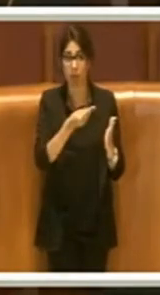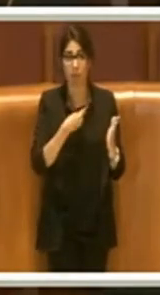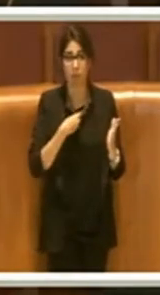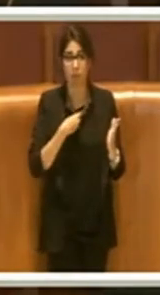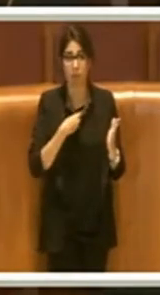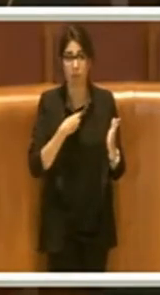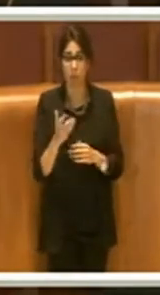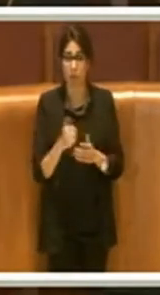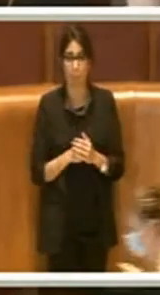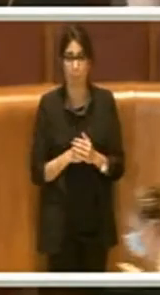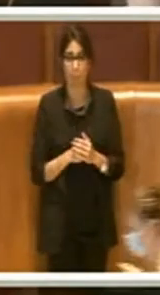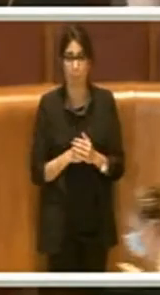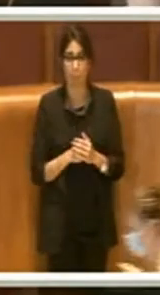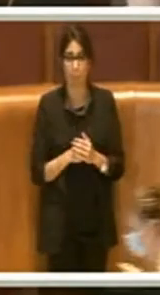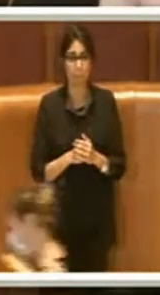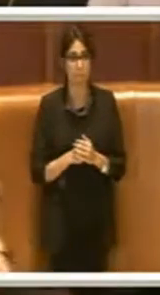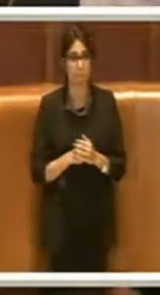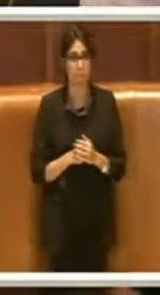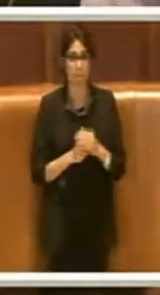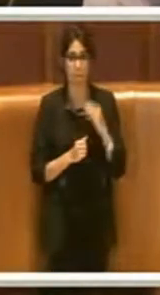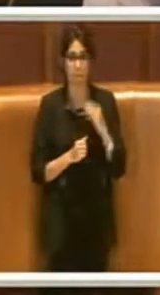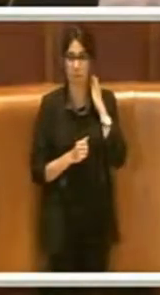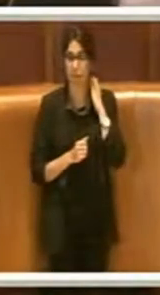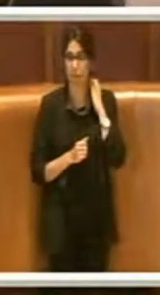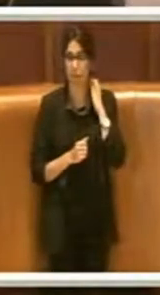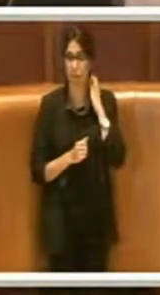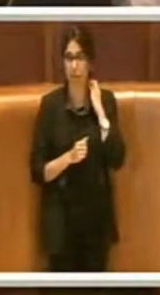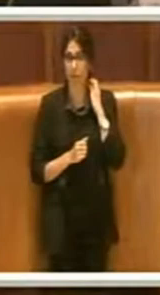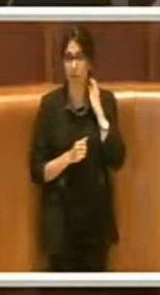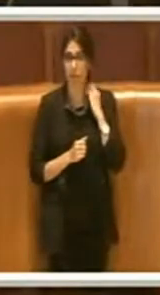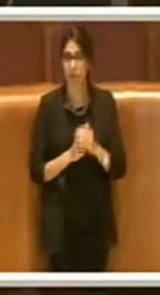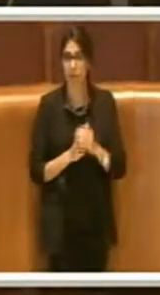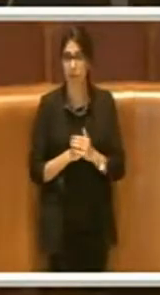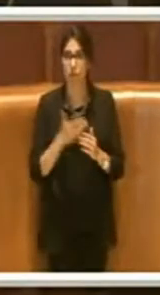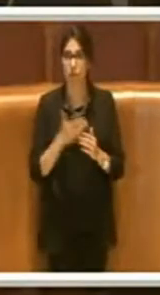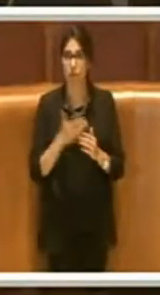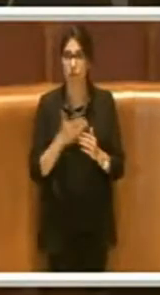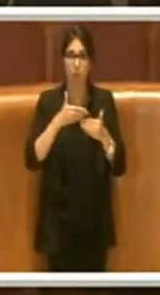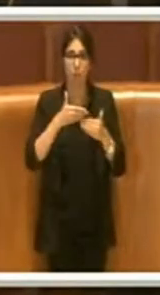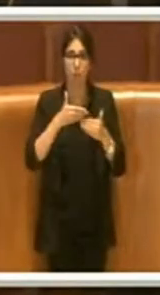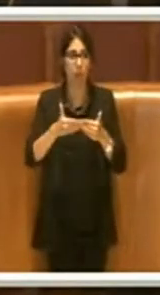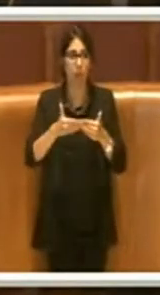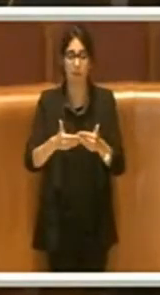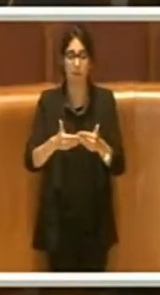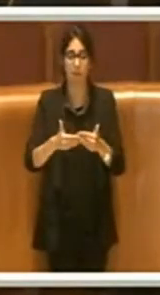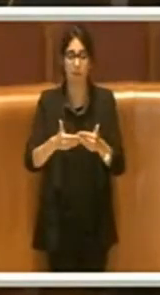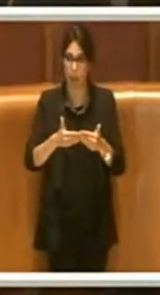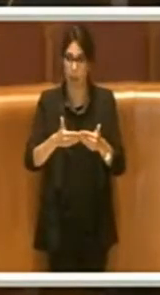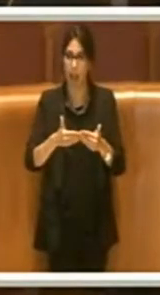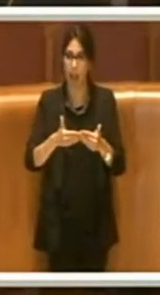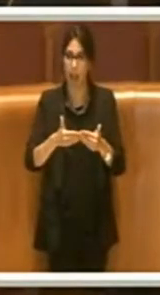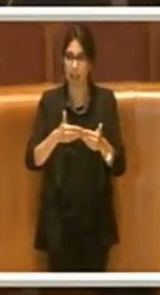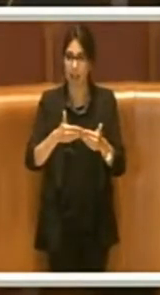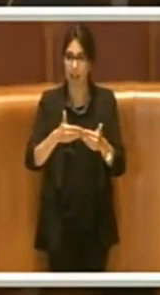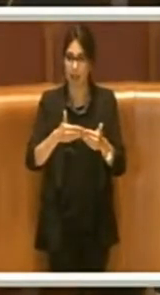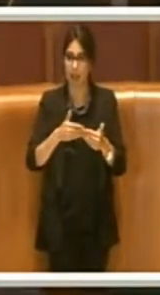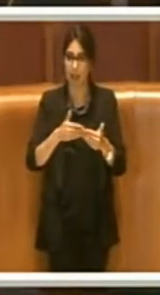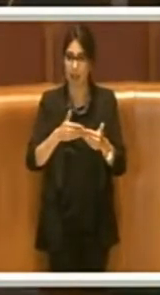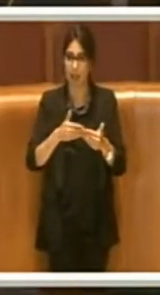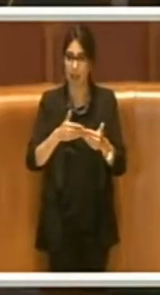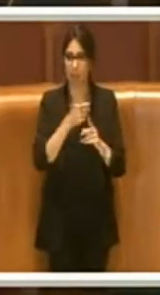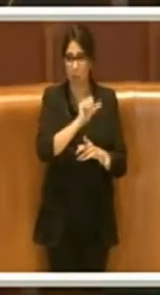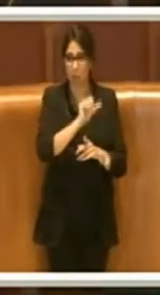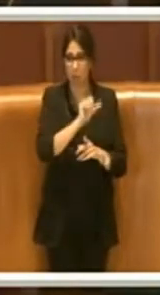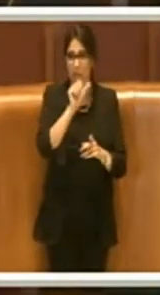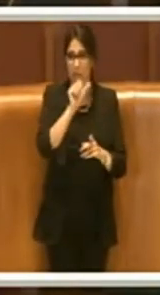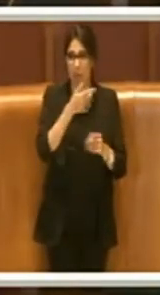una numerazione, vanno progressivamente più avanti per il primo emendamento di giunta, se. Ok,